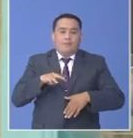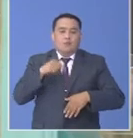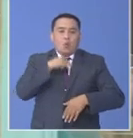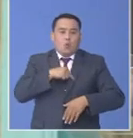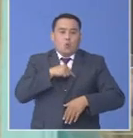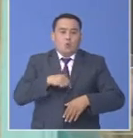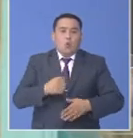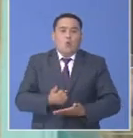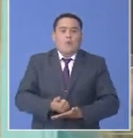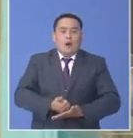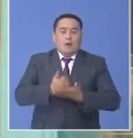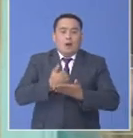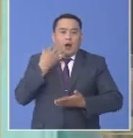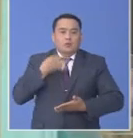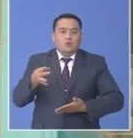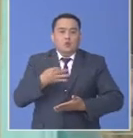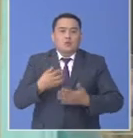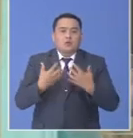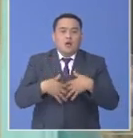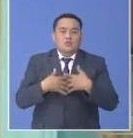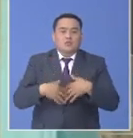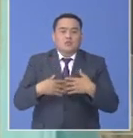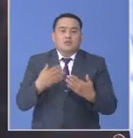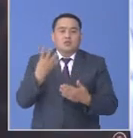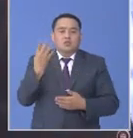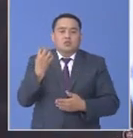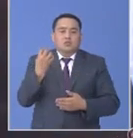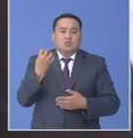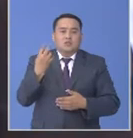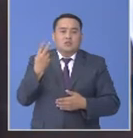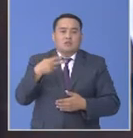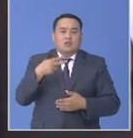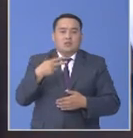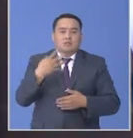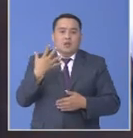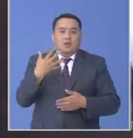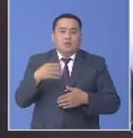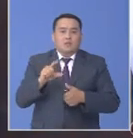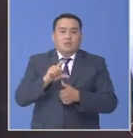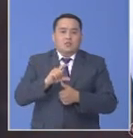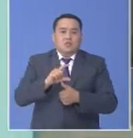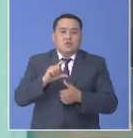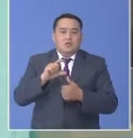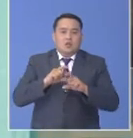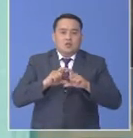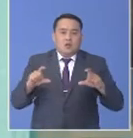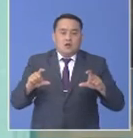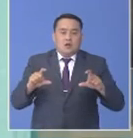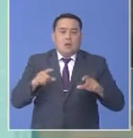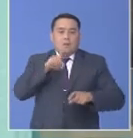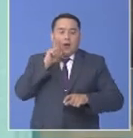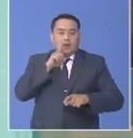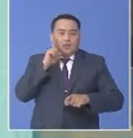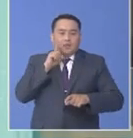нашего народа. В Алматинской области на сегодня имеется 425 мечетей. В воспитании подрастающего поколения